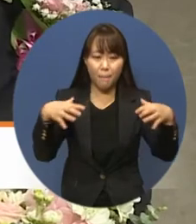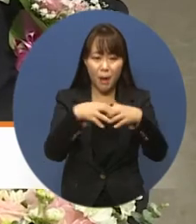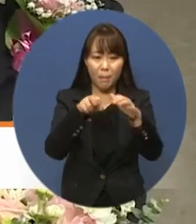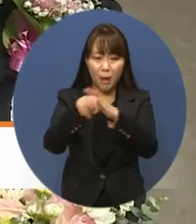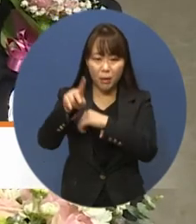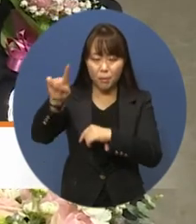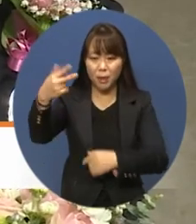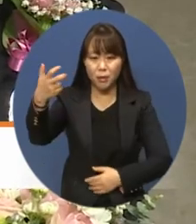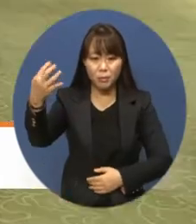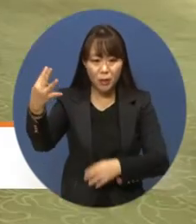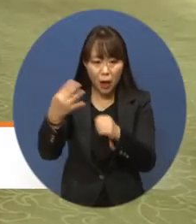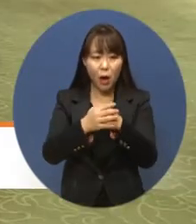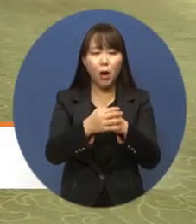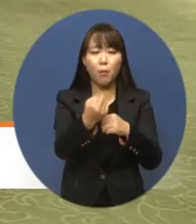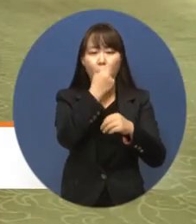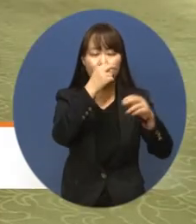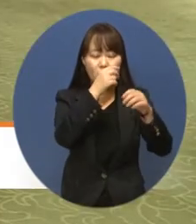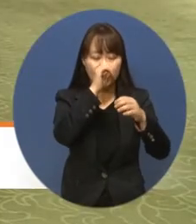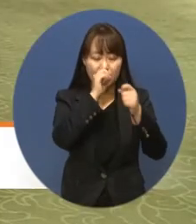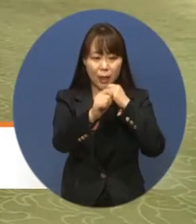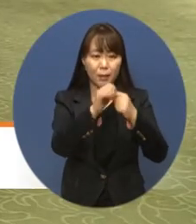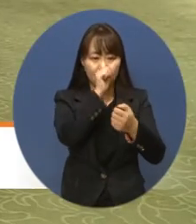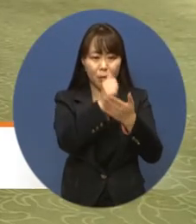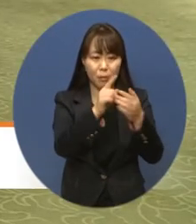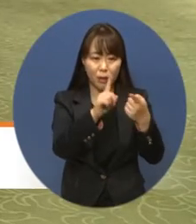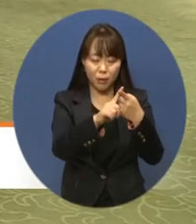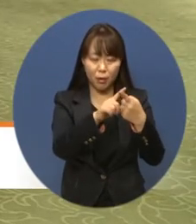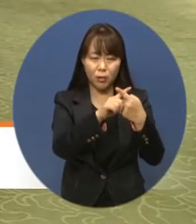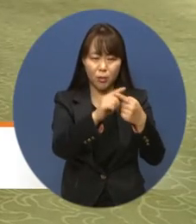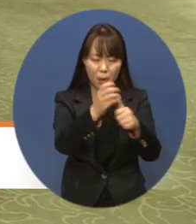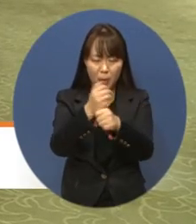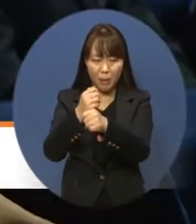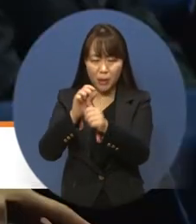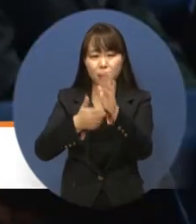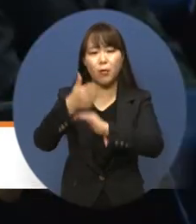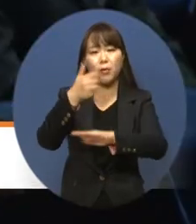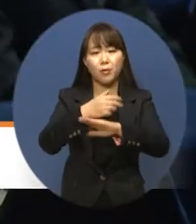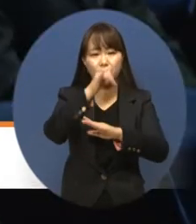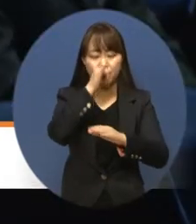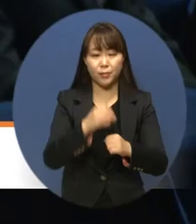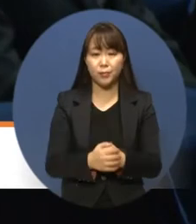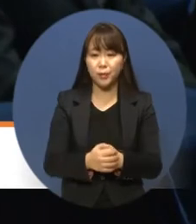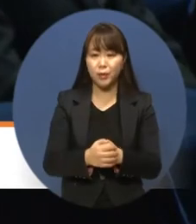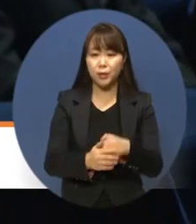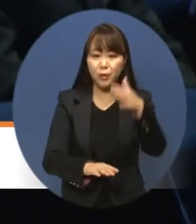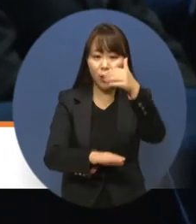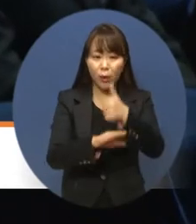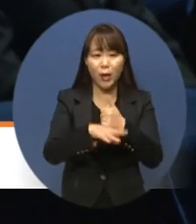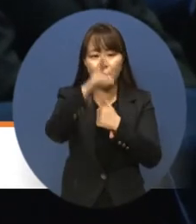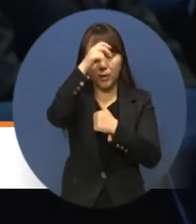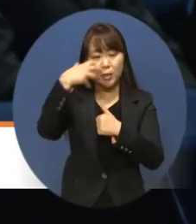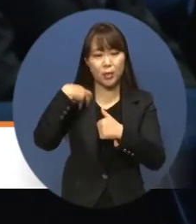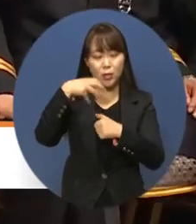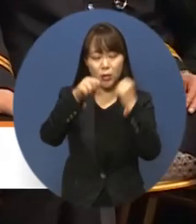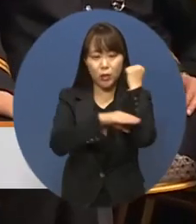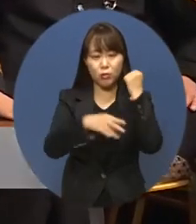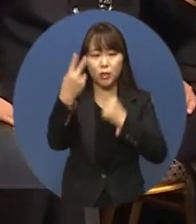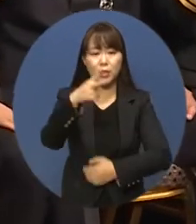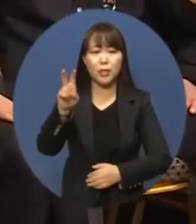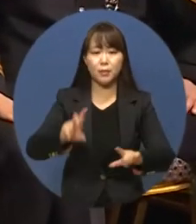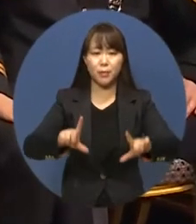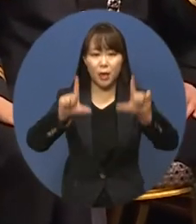174건, 보험사기범 23명을 검거하는 성과를 거뒀습니다. 그 결과 경찰청